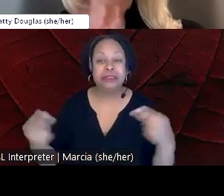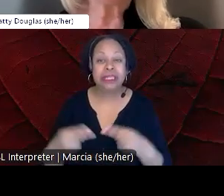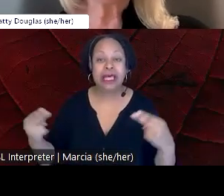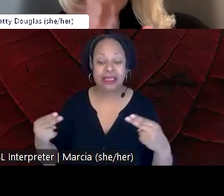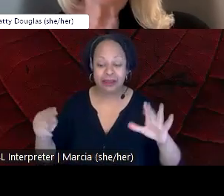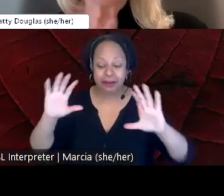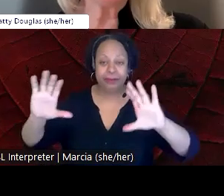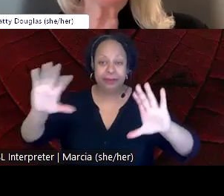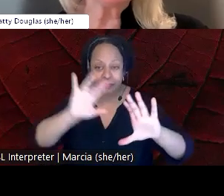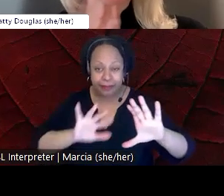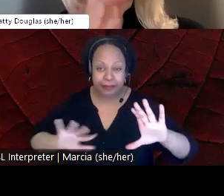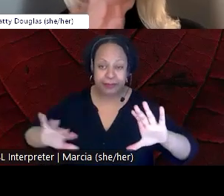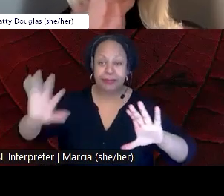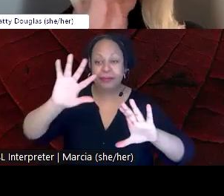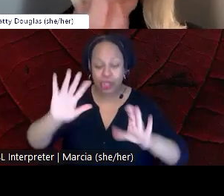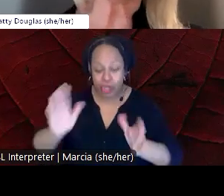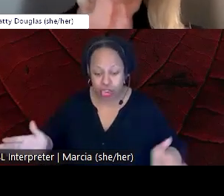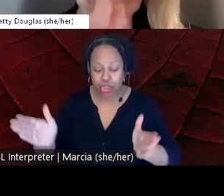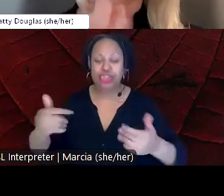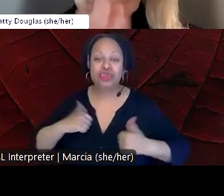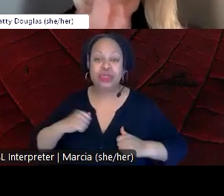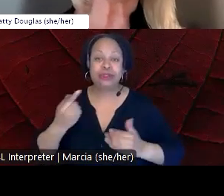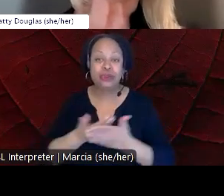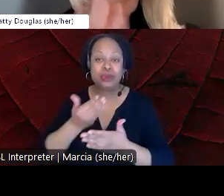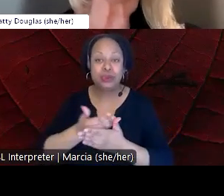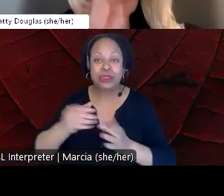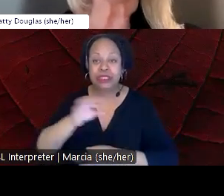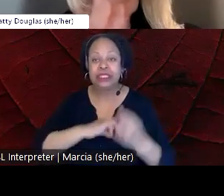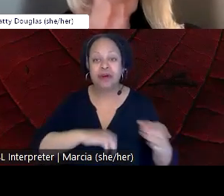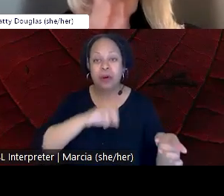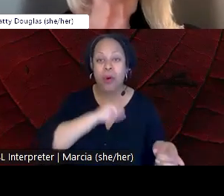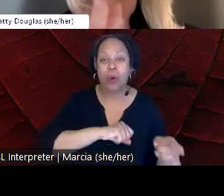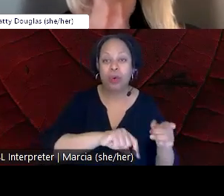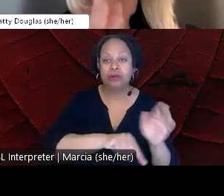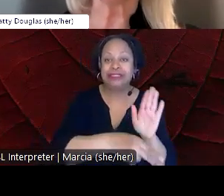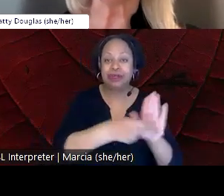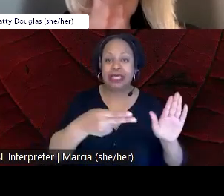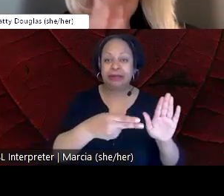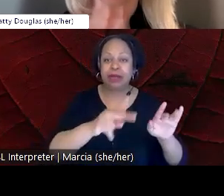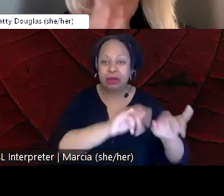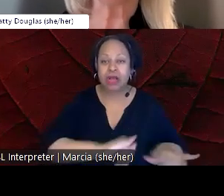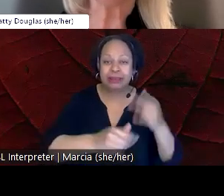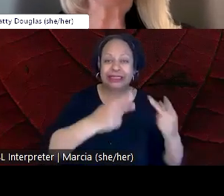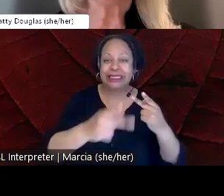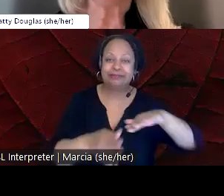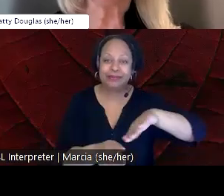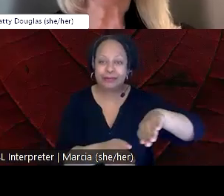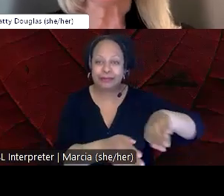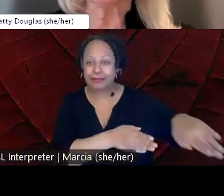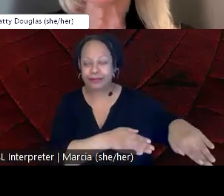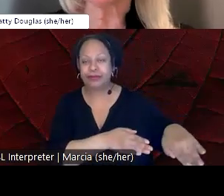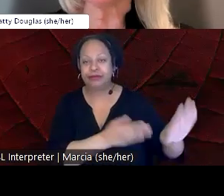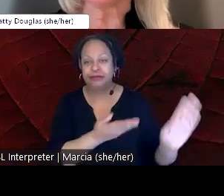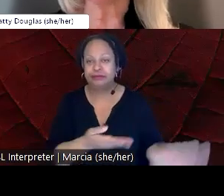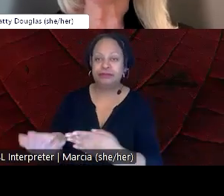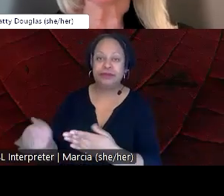vous ici, à cette diapo, c'est d'essayer de nouvelles choses, plutôt que toujours revenir sur les stéréotypes qu'on utilise fréquemment. Je ne veux pas